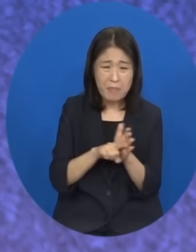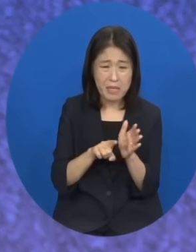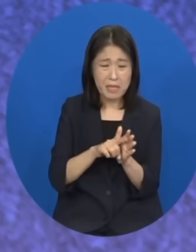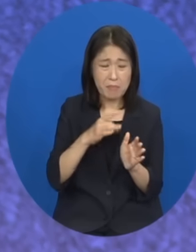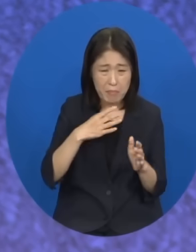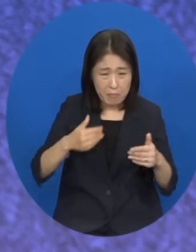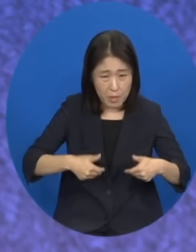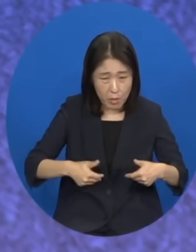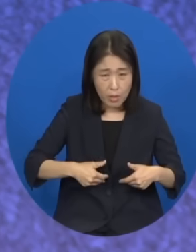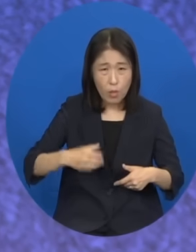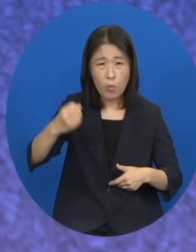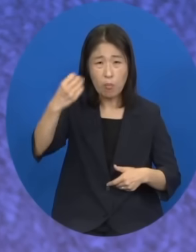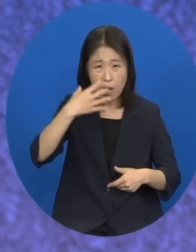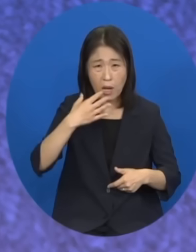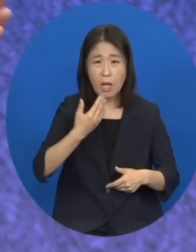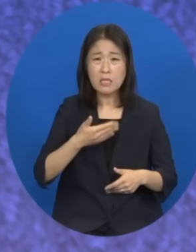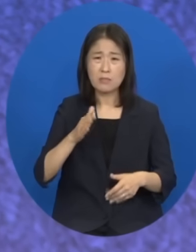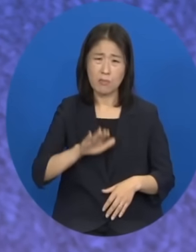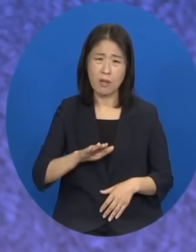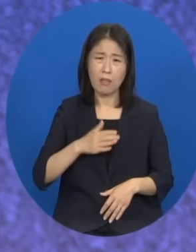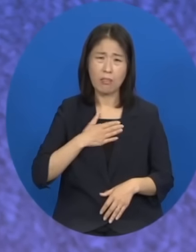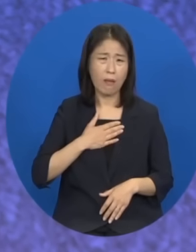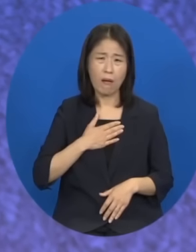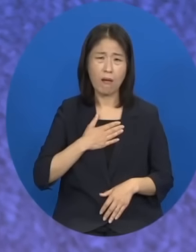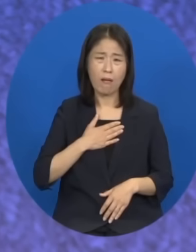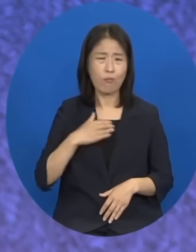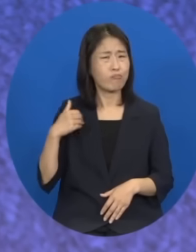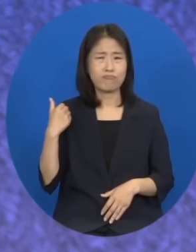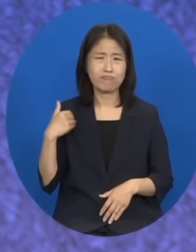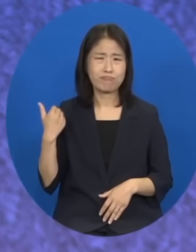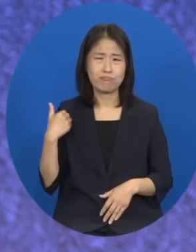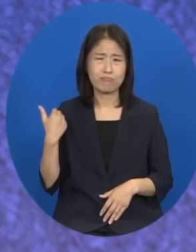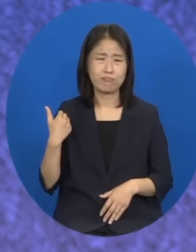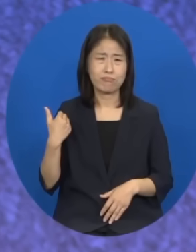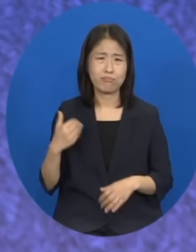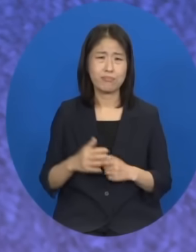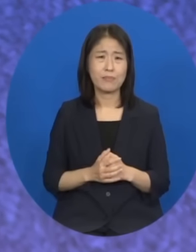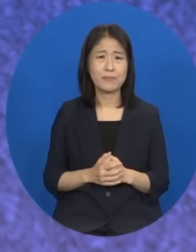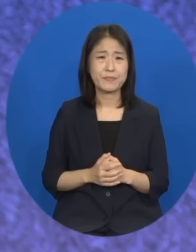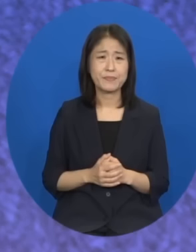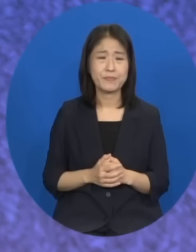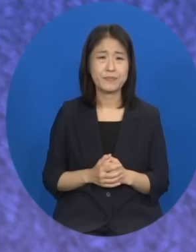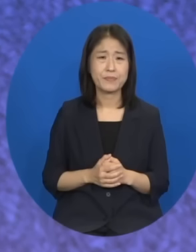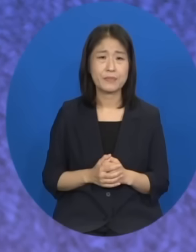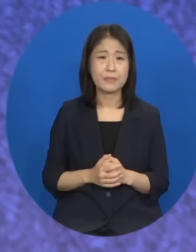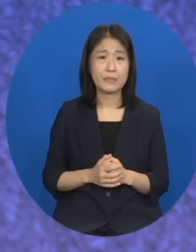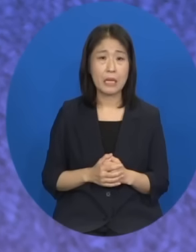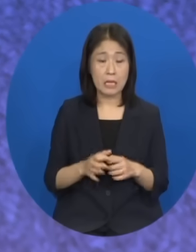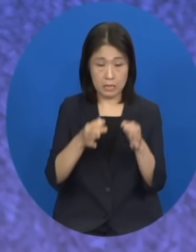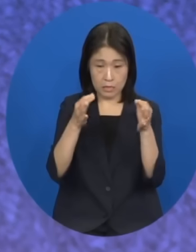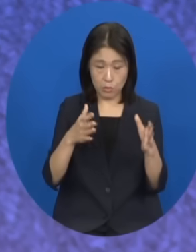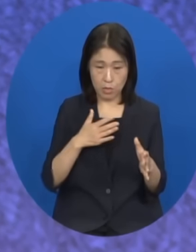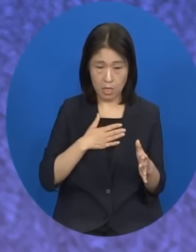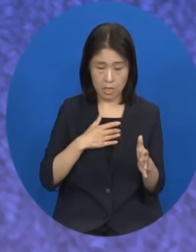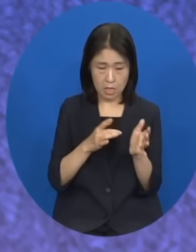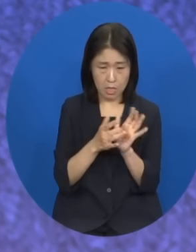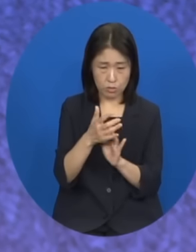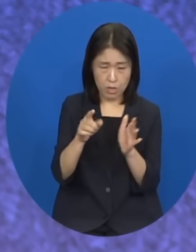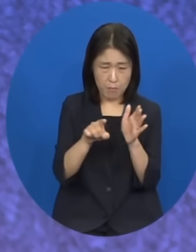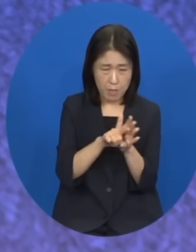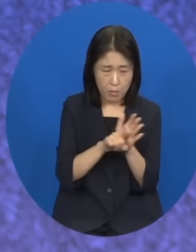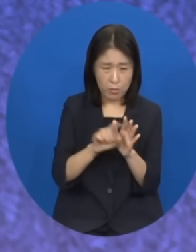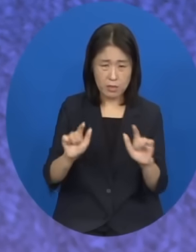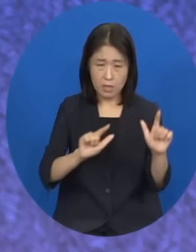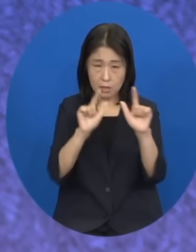그렇게 말씀하실 분들이 틀림없이 있으실 거예요. 그동안에 예수님을 정말 믿고 살아보려고 무던히